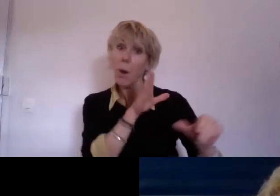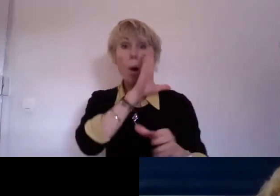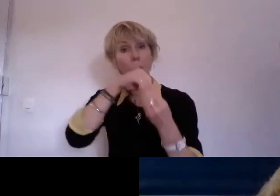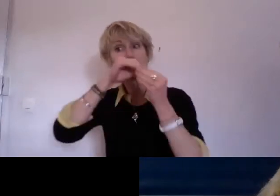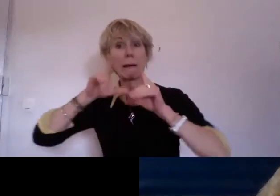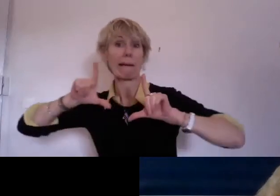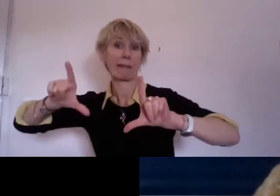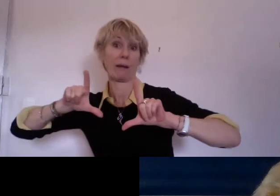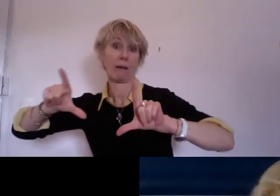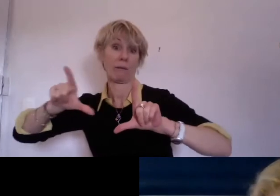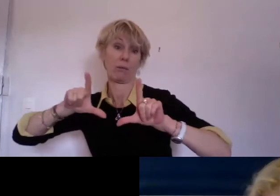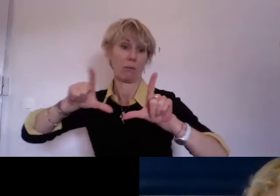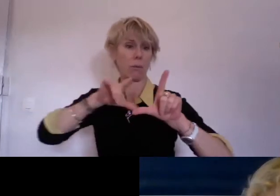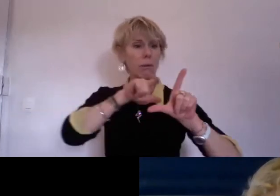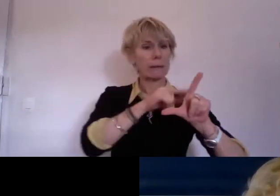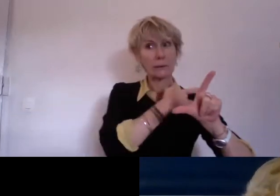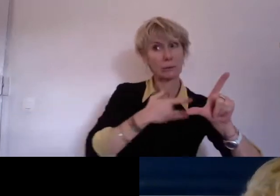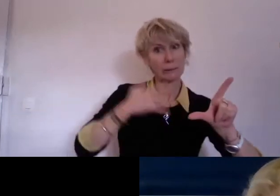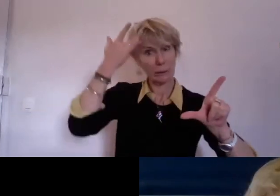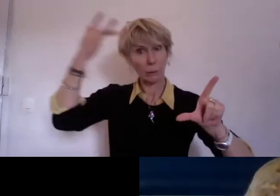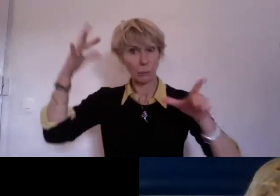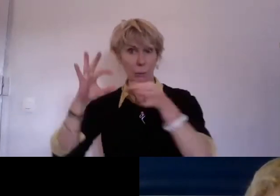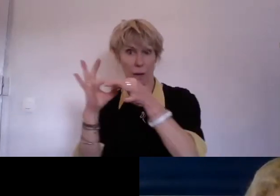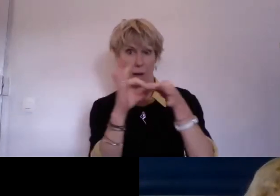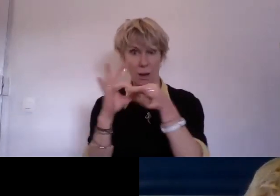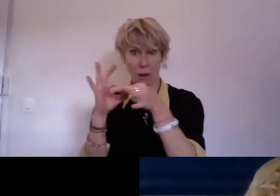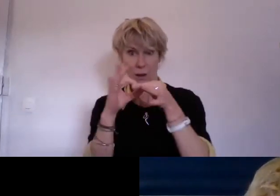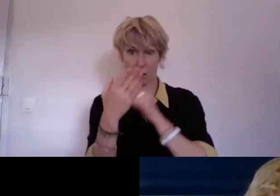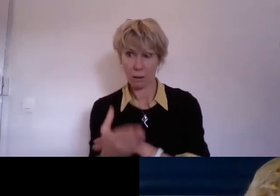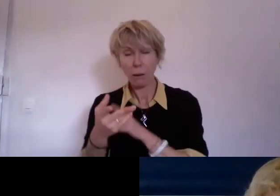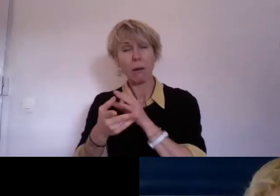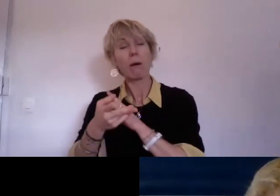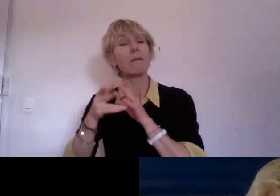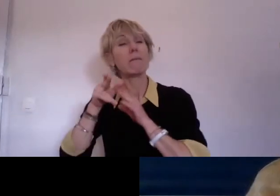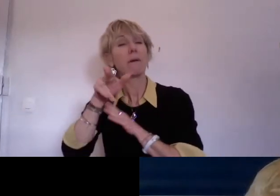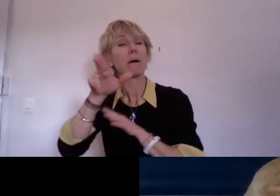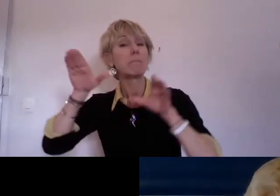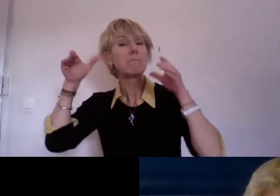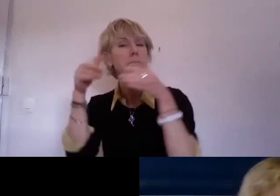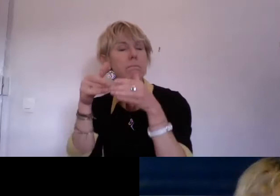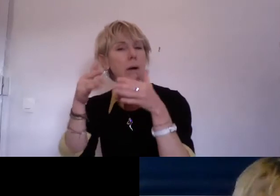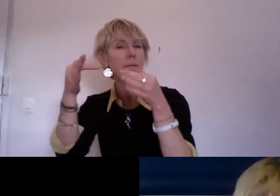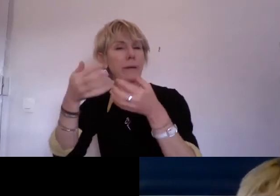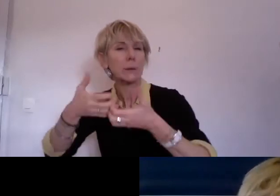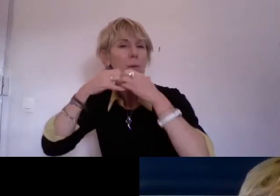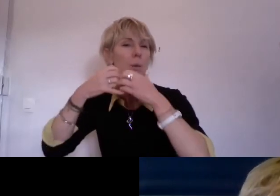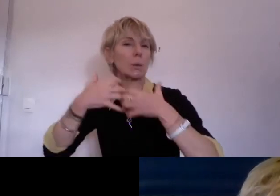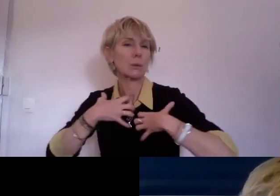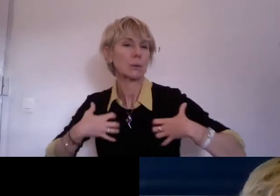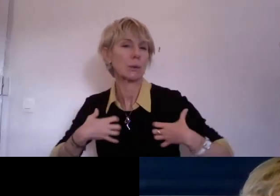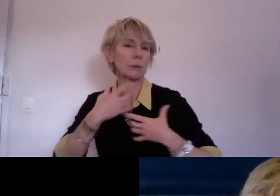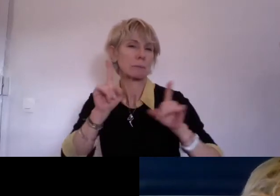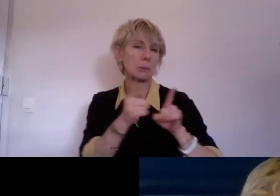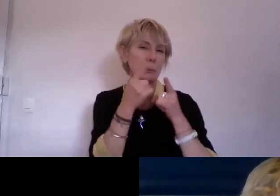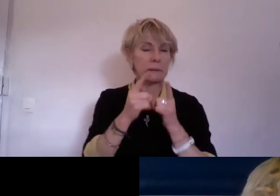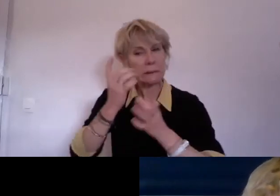la culture à la santé. Un grand accent sera mis sur les neurosciences. Les neurosciences et la musique, les neurosciences et l'art,